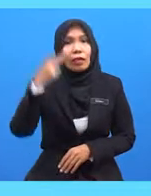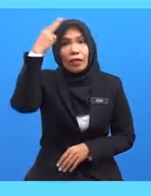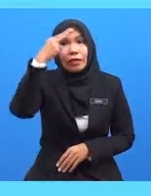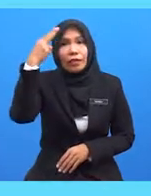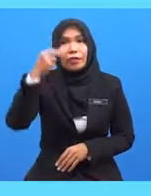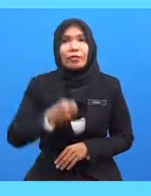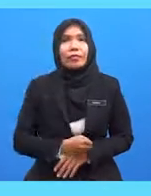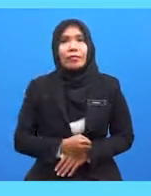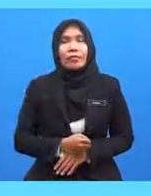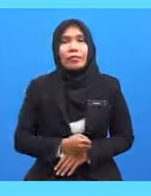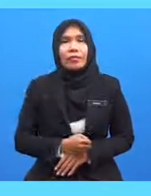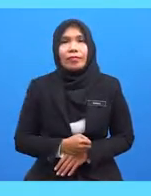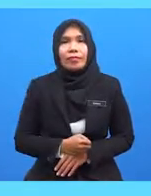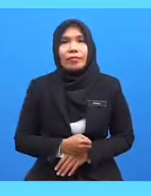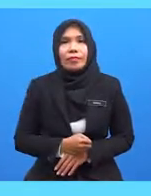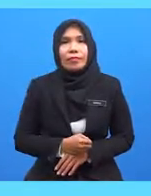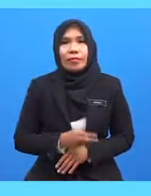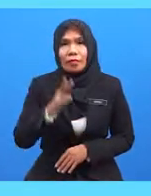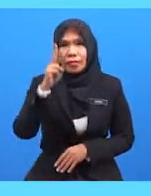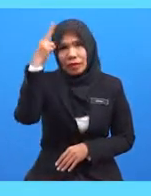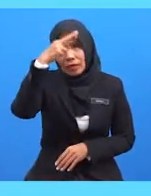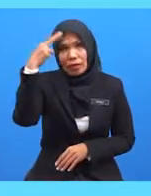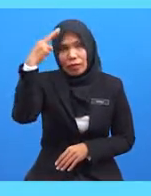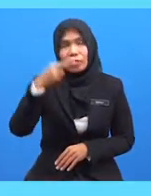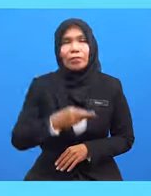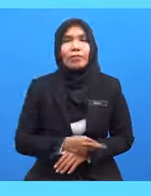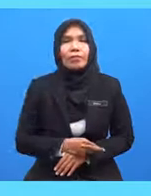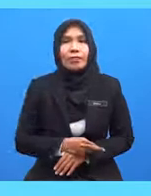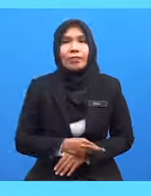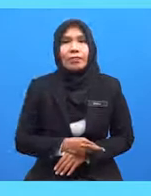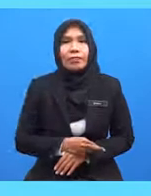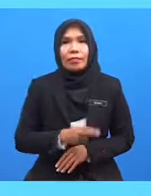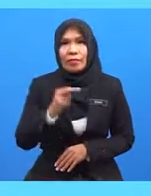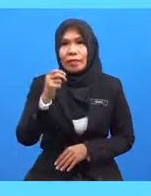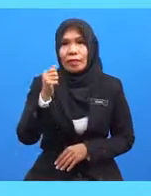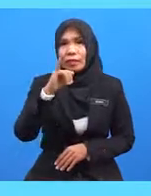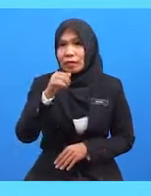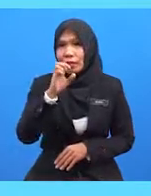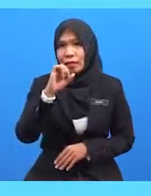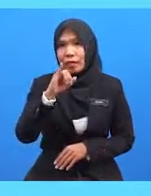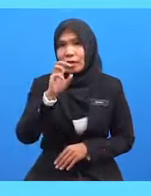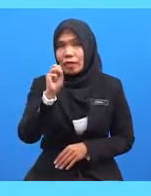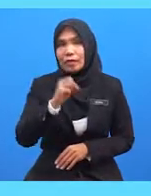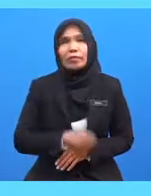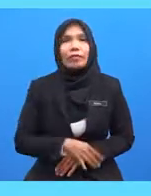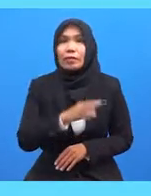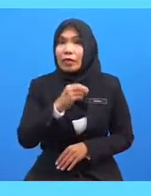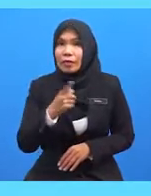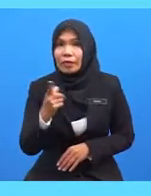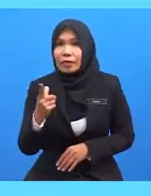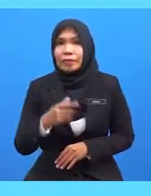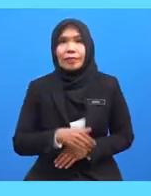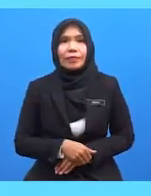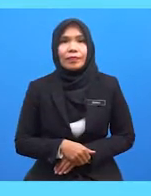syariat, zakat, ibadat, rasul, malaikat, najis, wara', balil dan